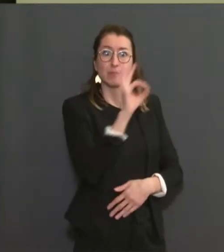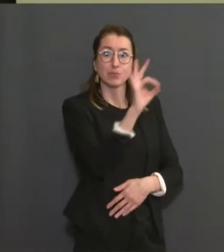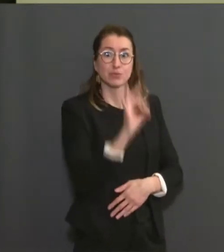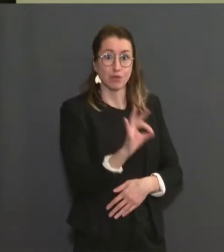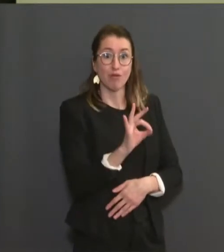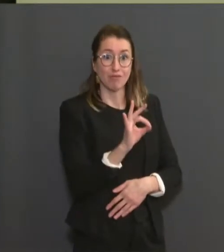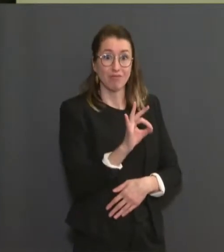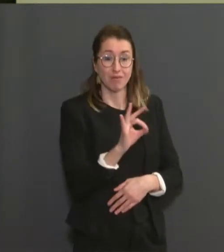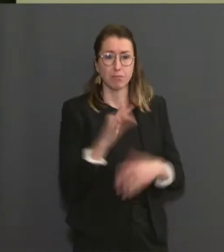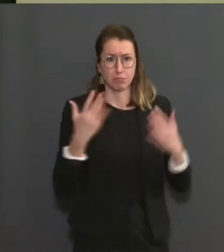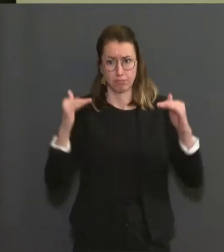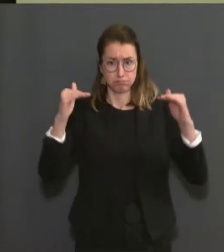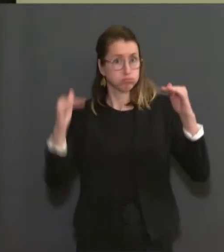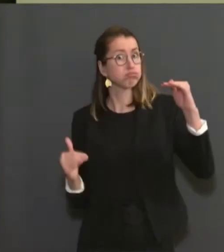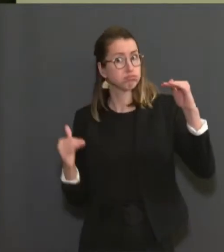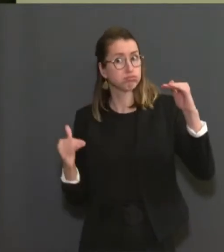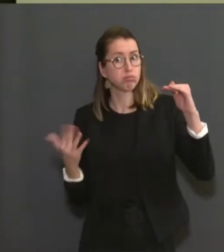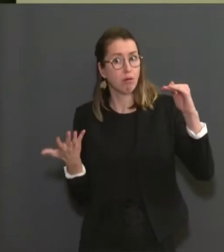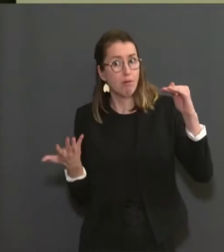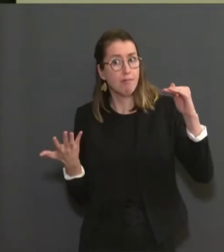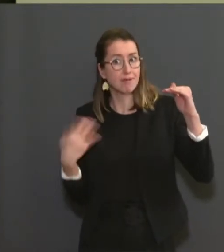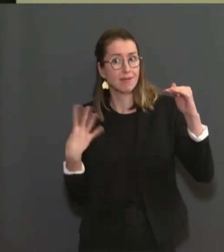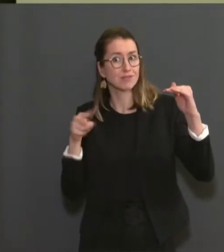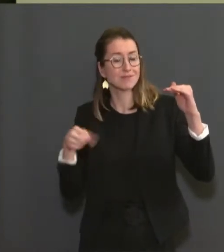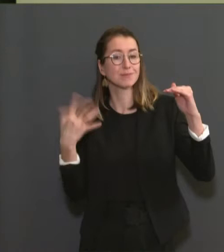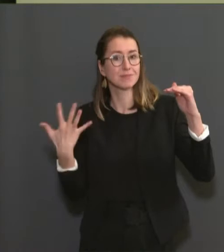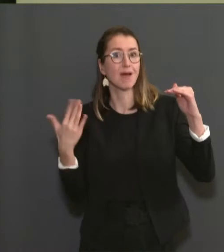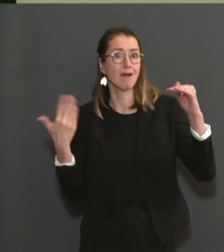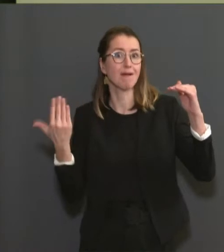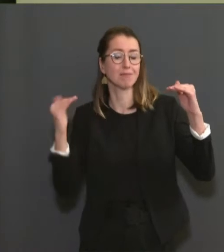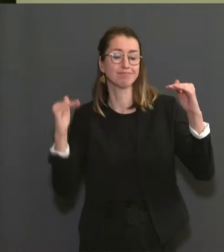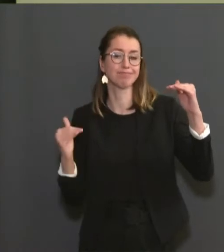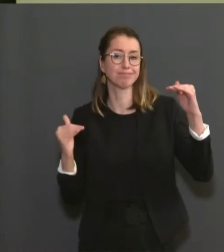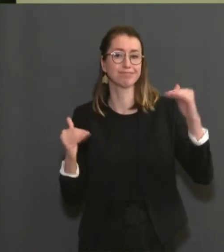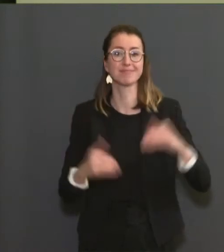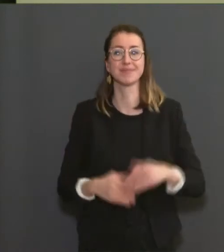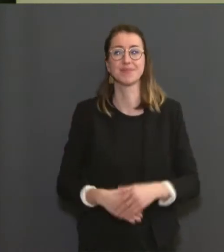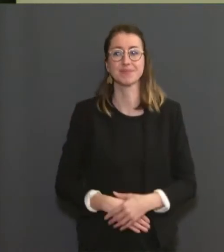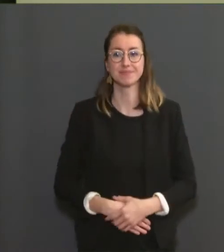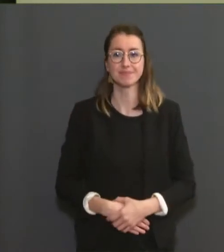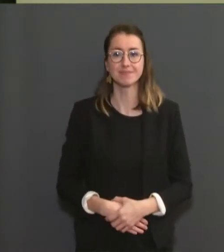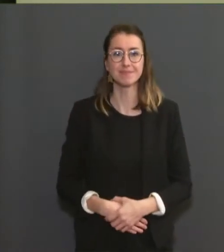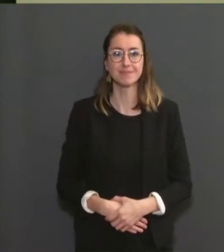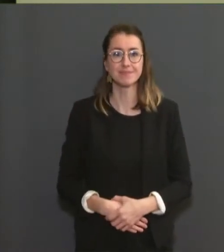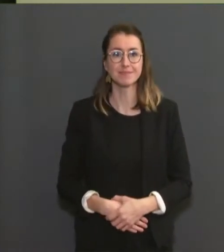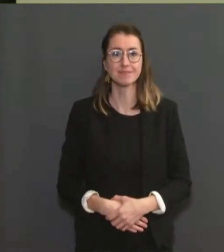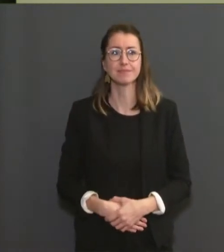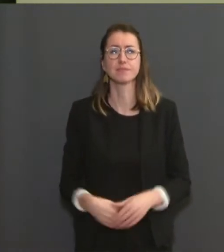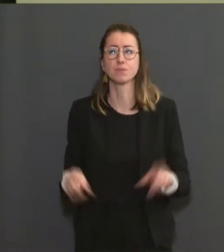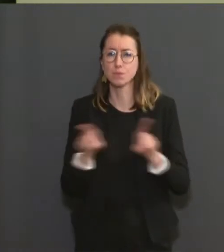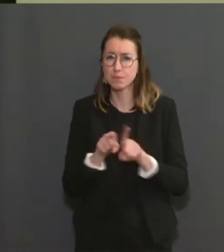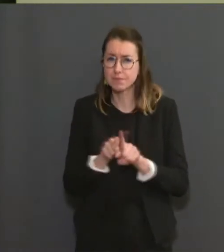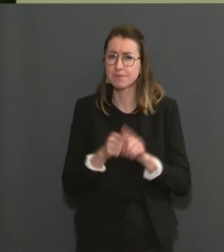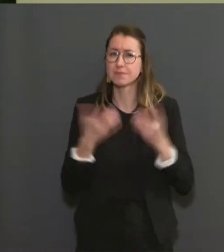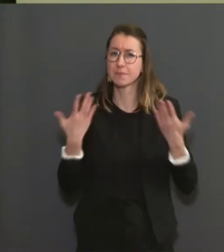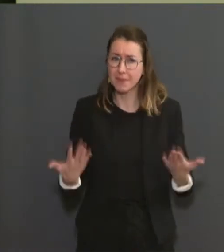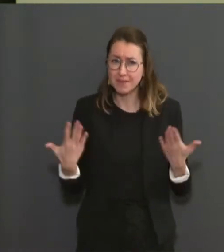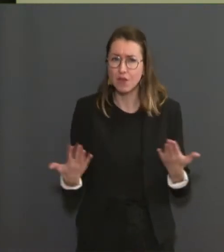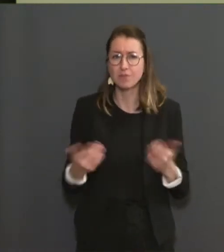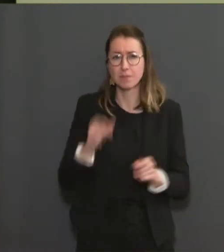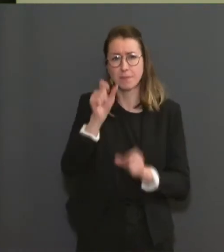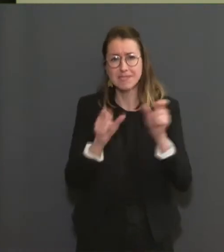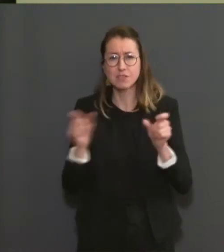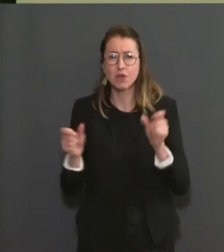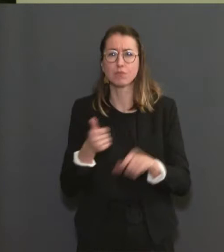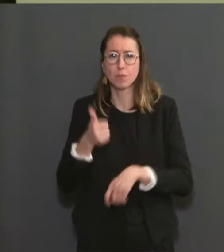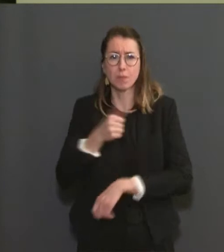diminution importante par rapport à ce qui s'est passé en mars-avril. On a aussi nettement moins de soignants qui ont dû être hospitalisés. Il y